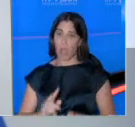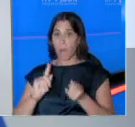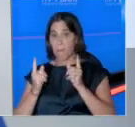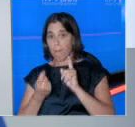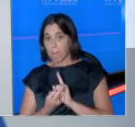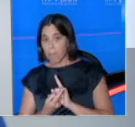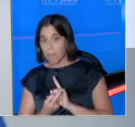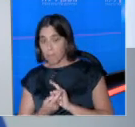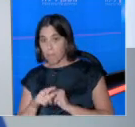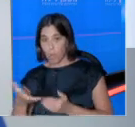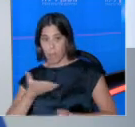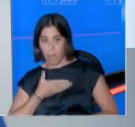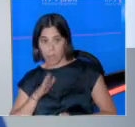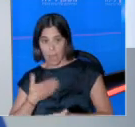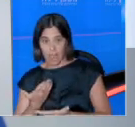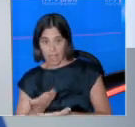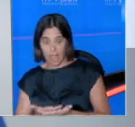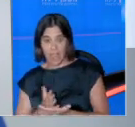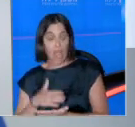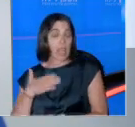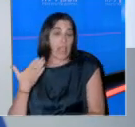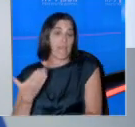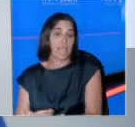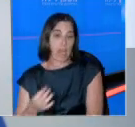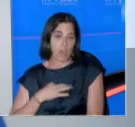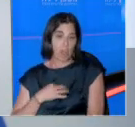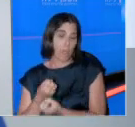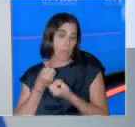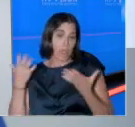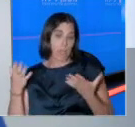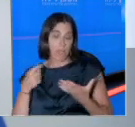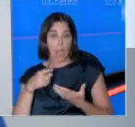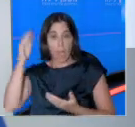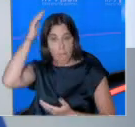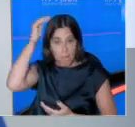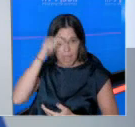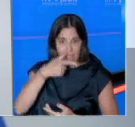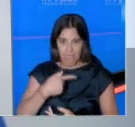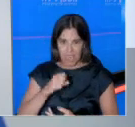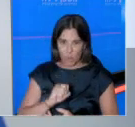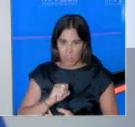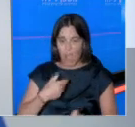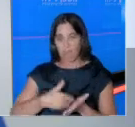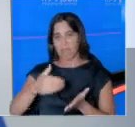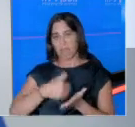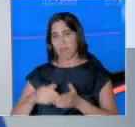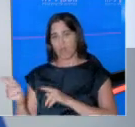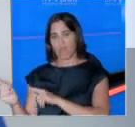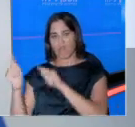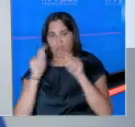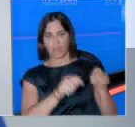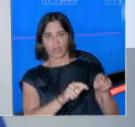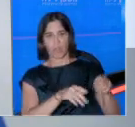את ההצעה הנדיבה המדהימה שלנו, נפתלי בנט וגדעון סער ממשיכים לדור לממשלת